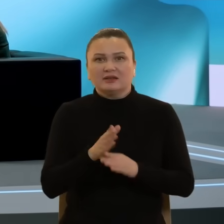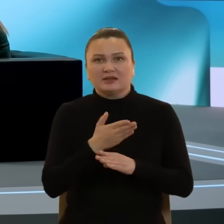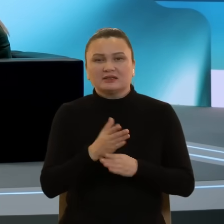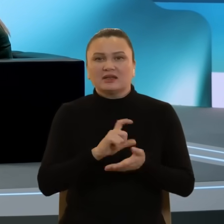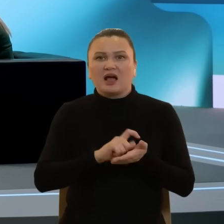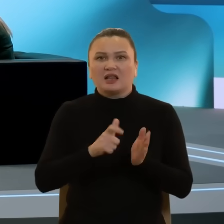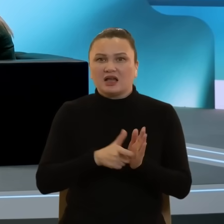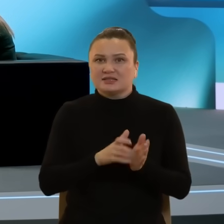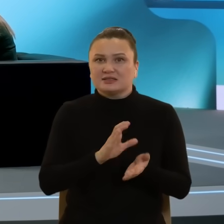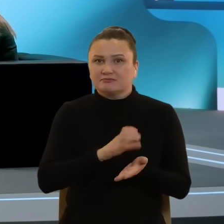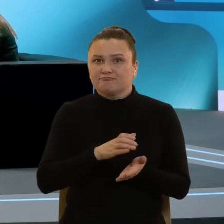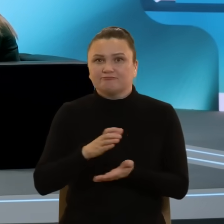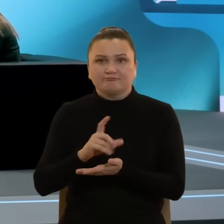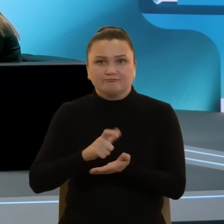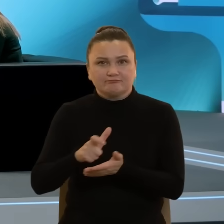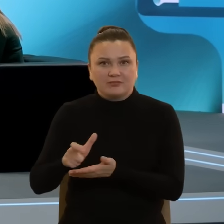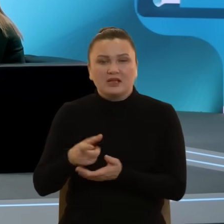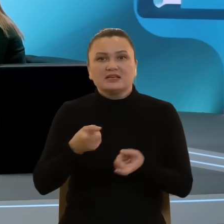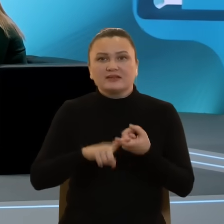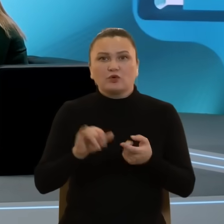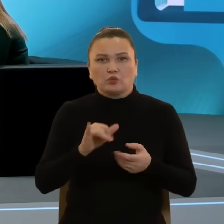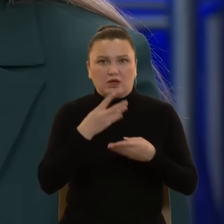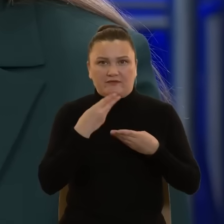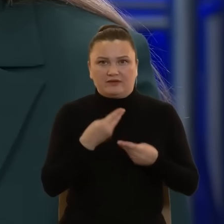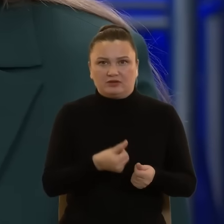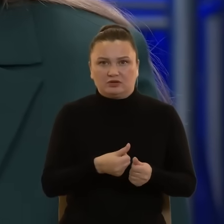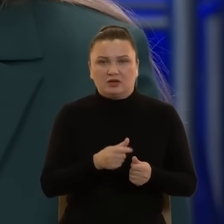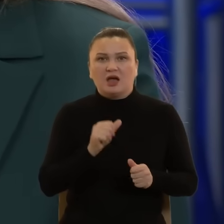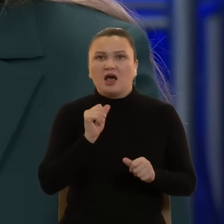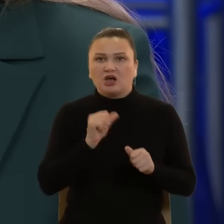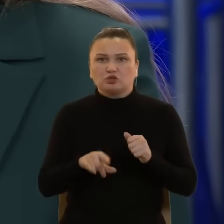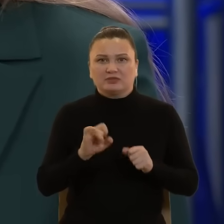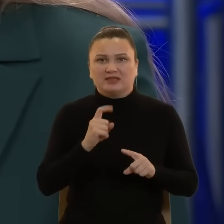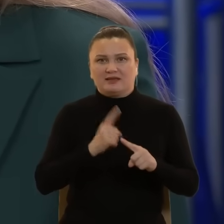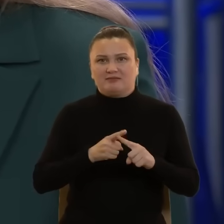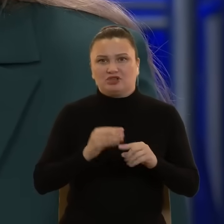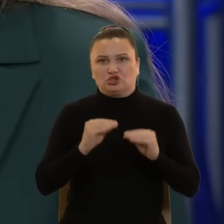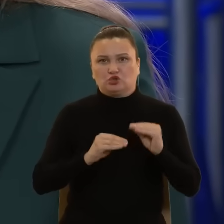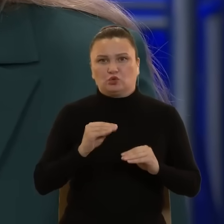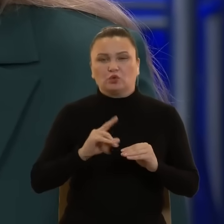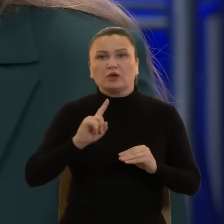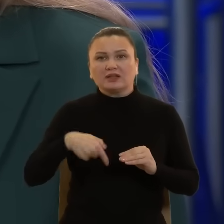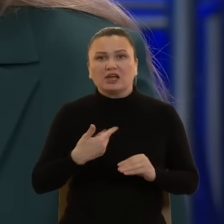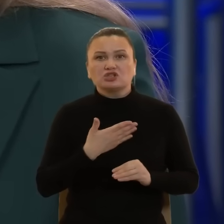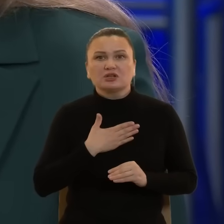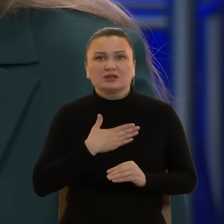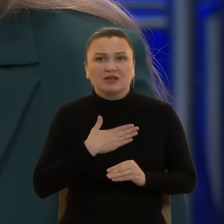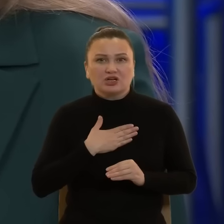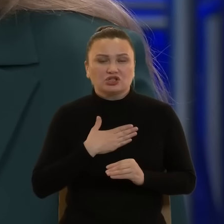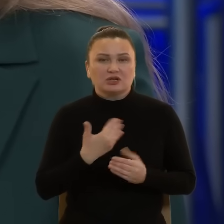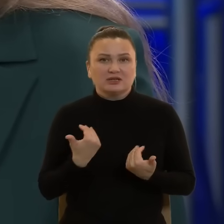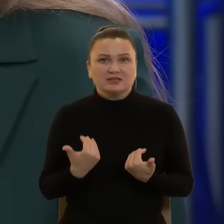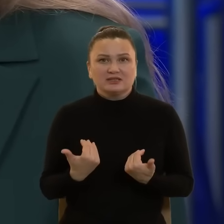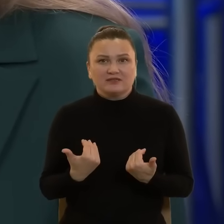на классы, в первую очередь, исходя из своего механизма действия, особенностей химической структуры. И, наверное, даже наши, в общем-то,